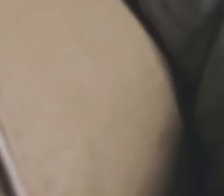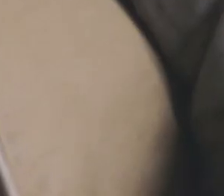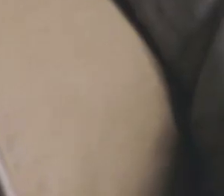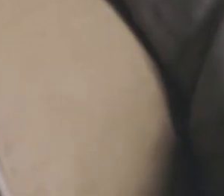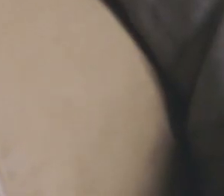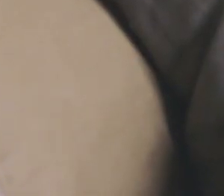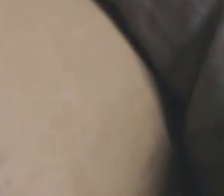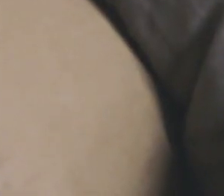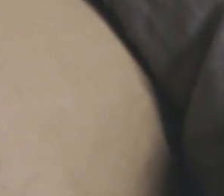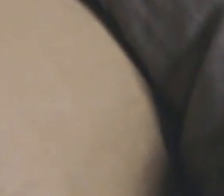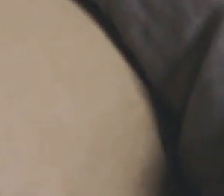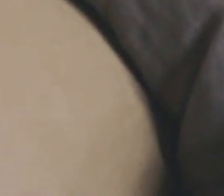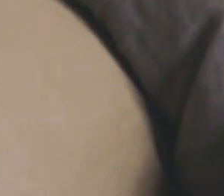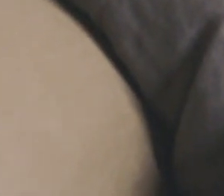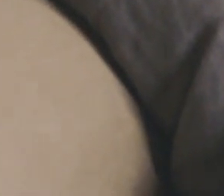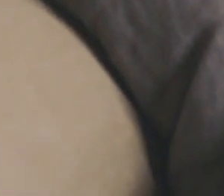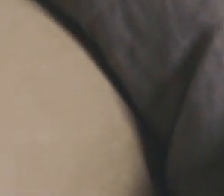מפלגה.